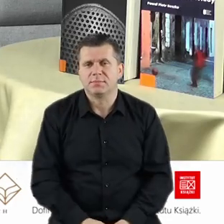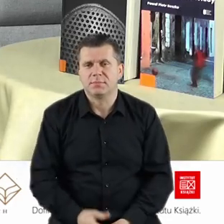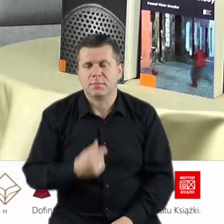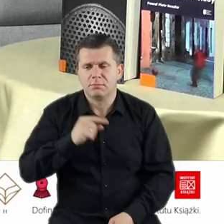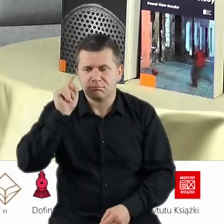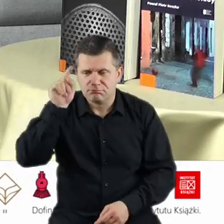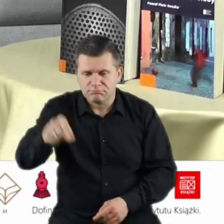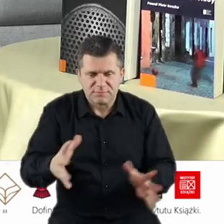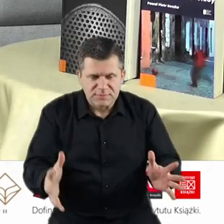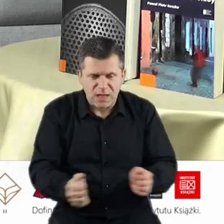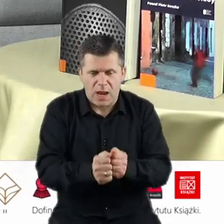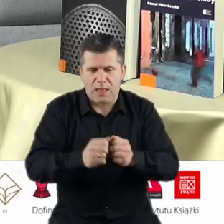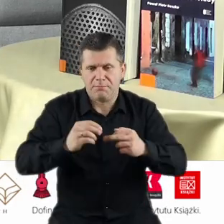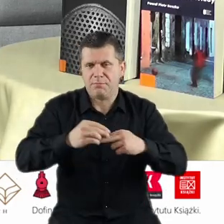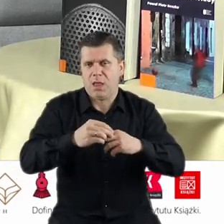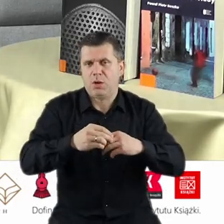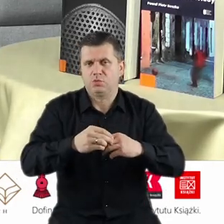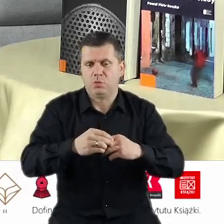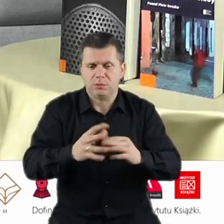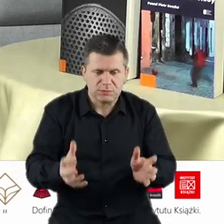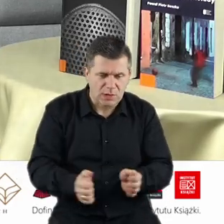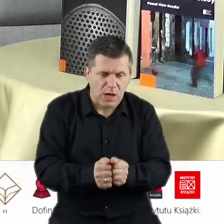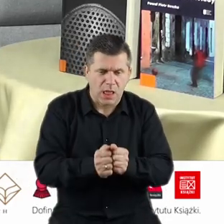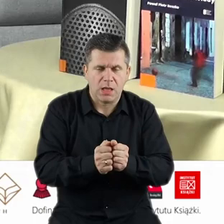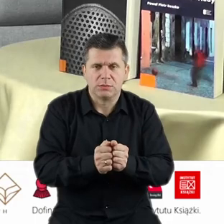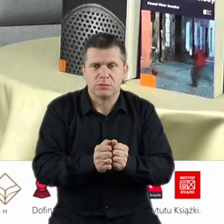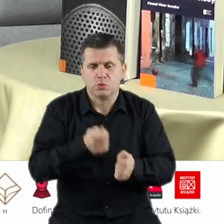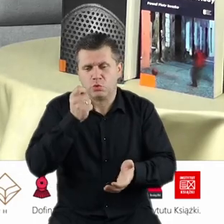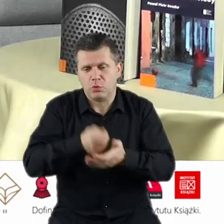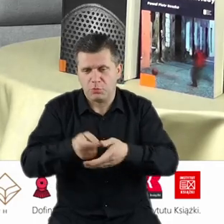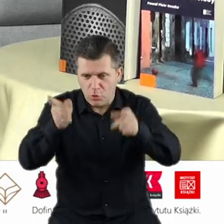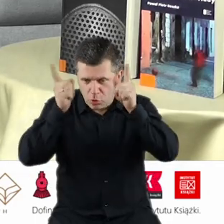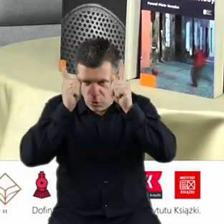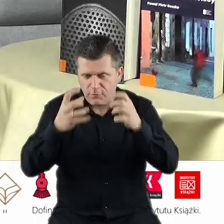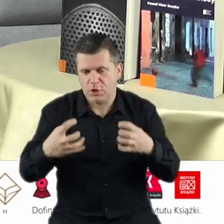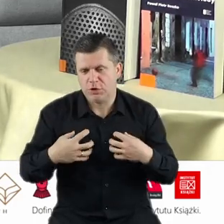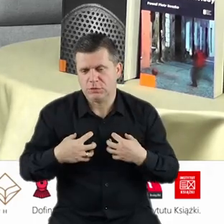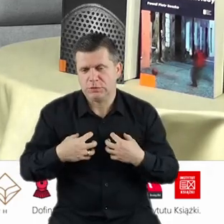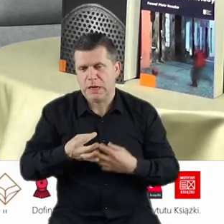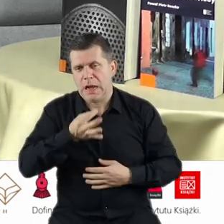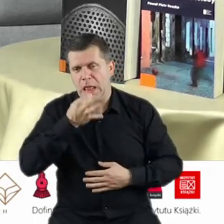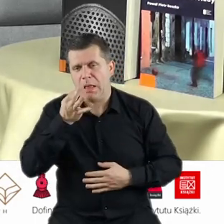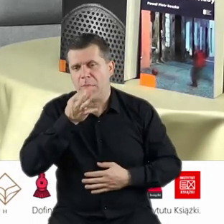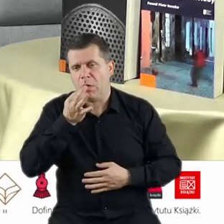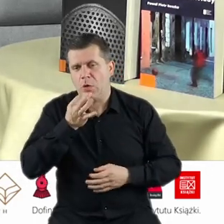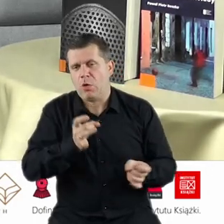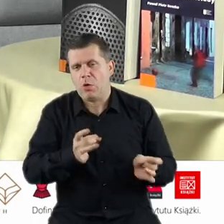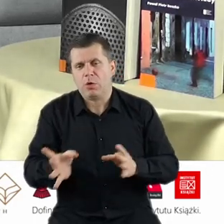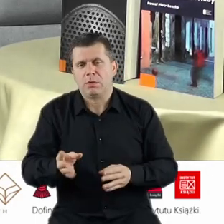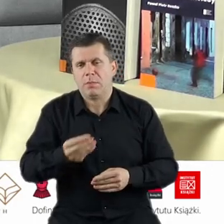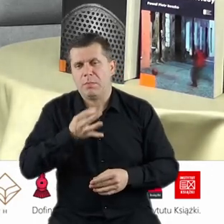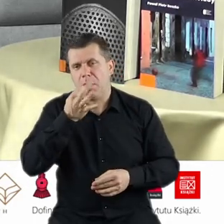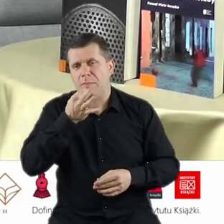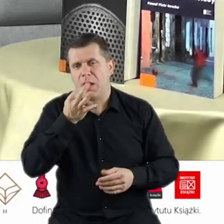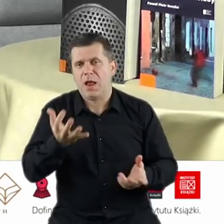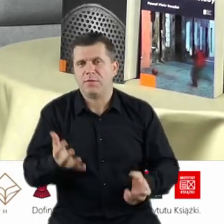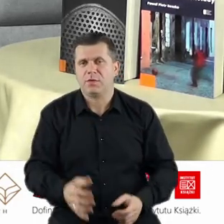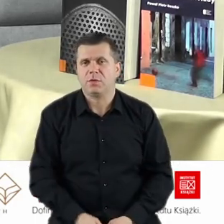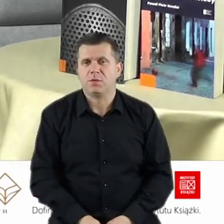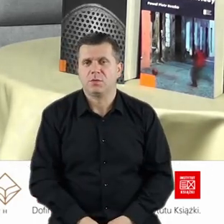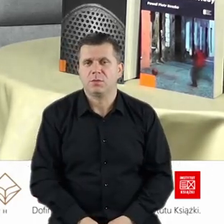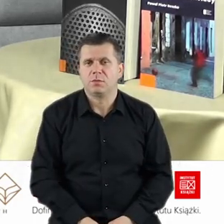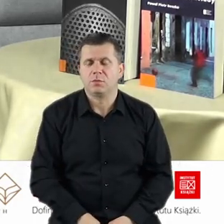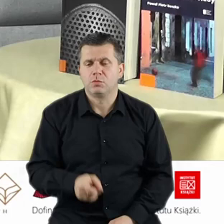Więc chodził tam, znalazł pierścionek i kupił sobie krowy. Ich życie od razu